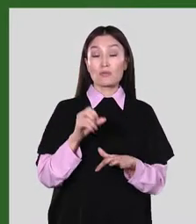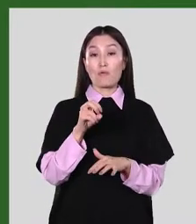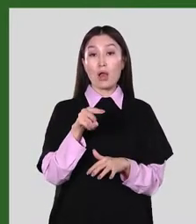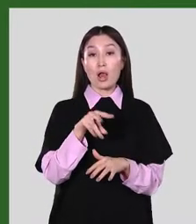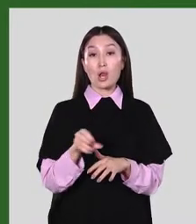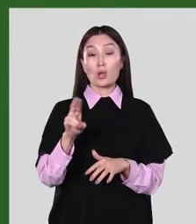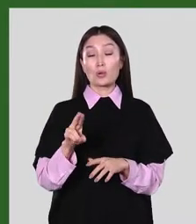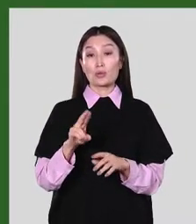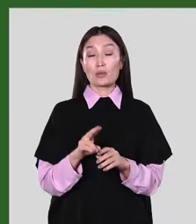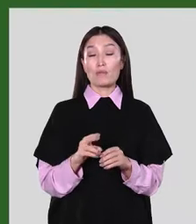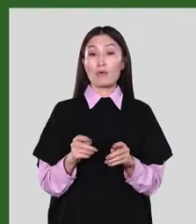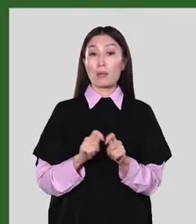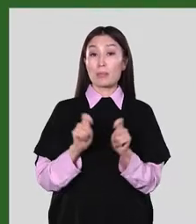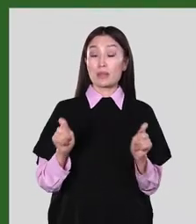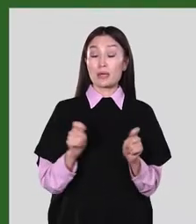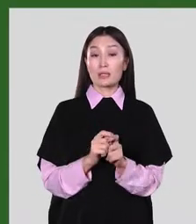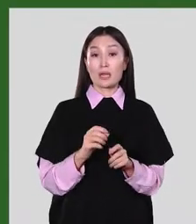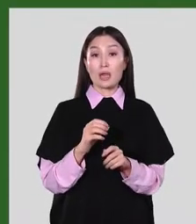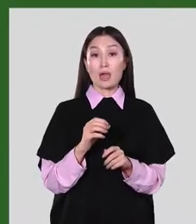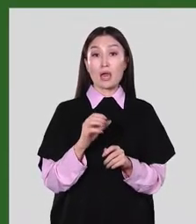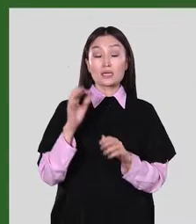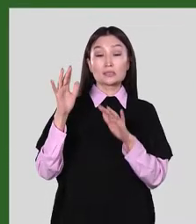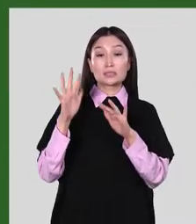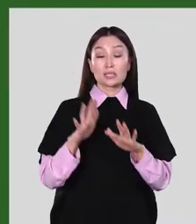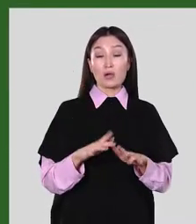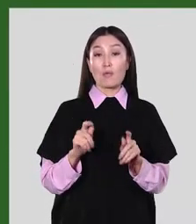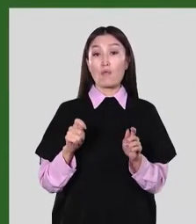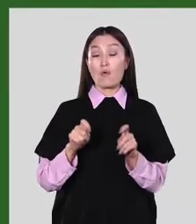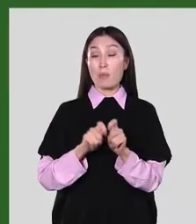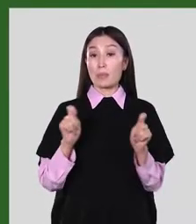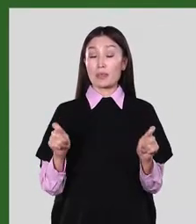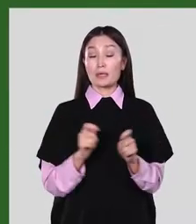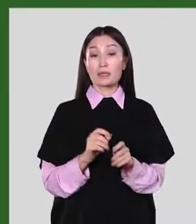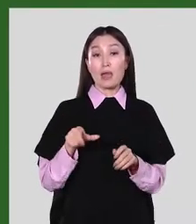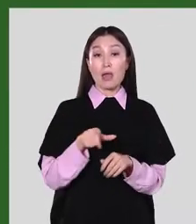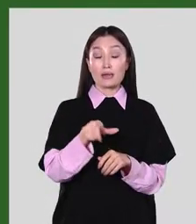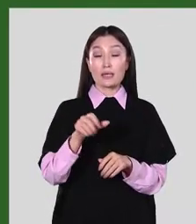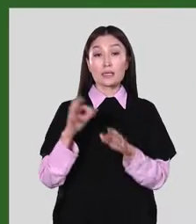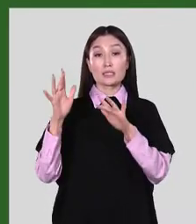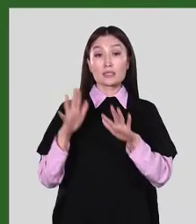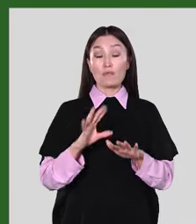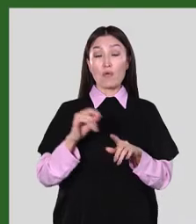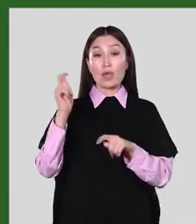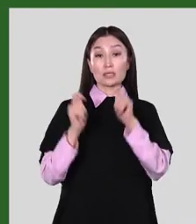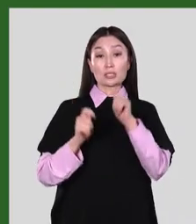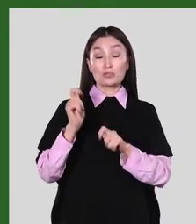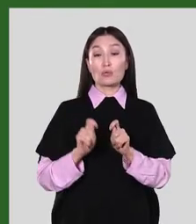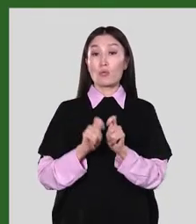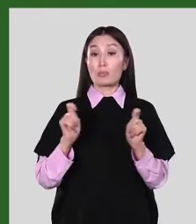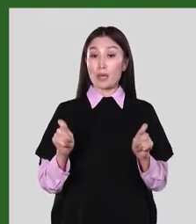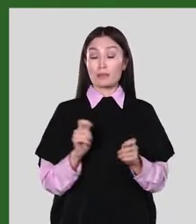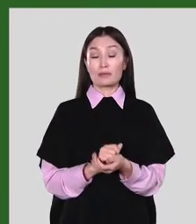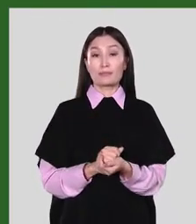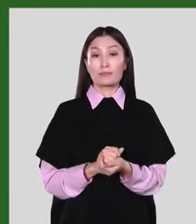питания реки снегового питания реки снегового и дождевого питания